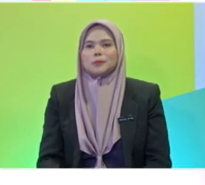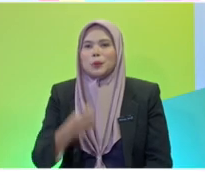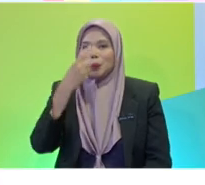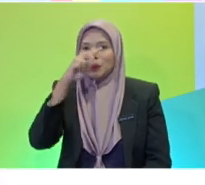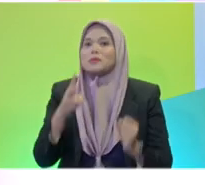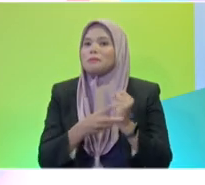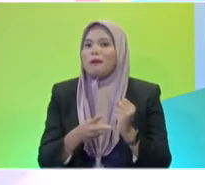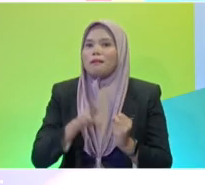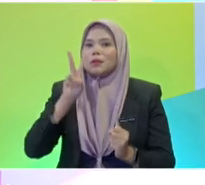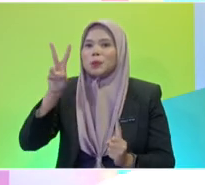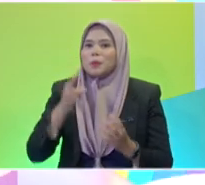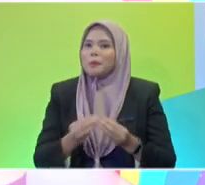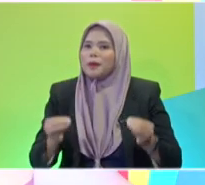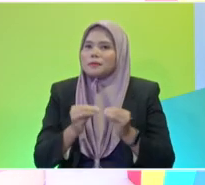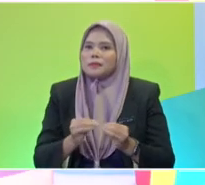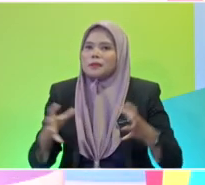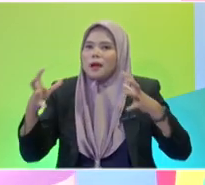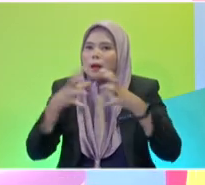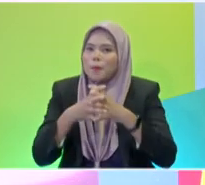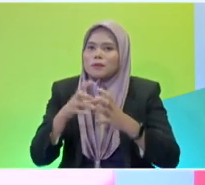cermat boleh kakaknya